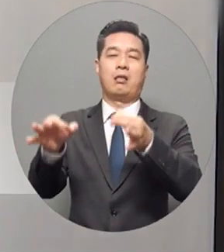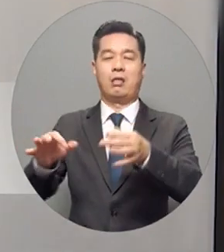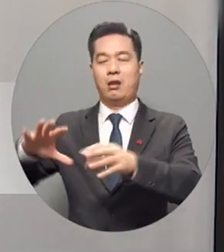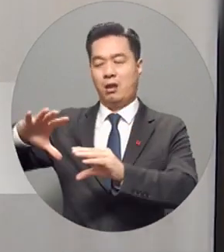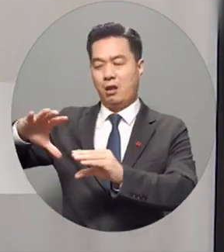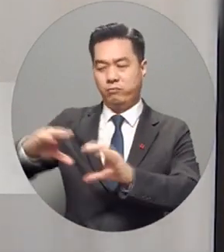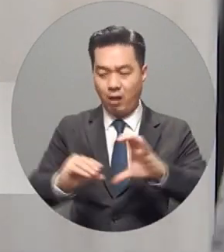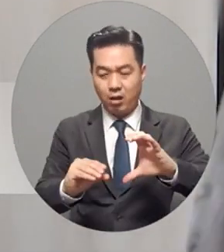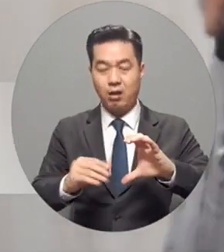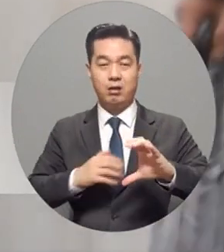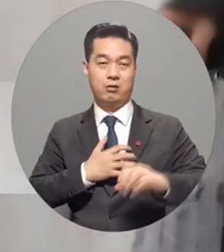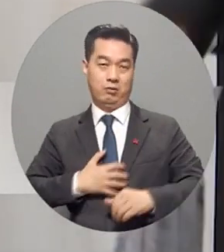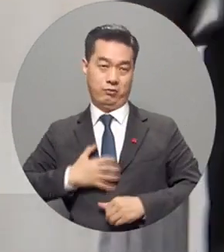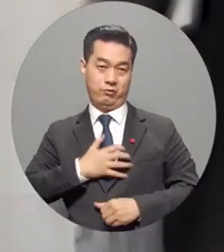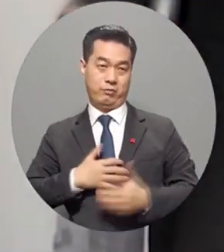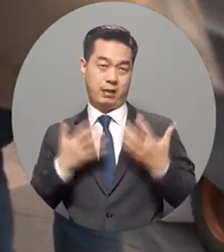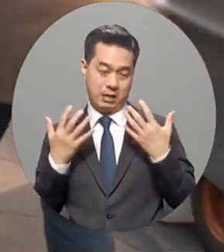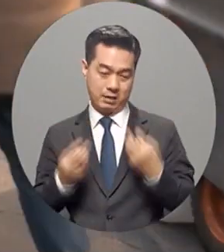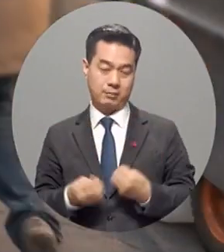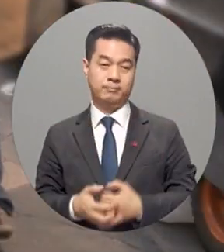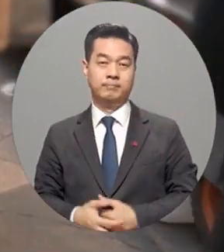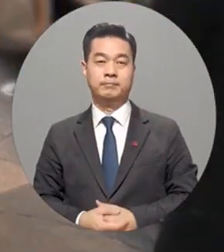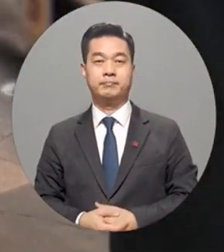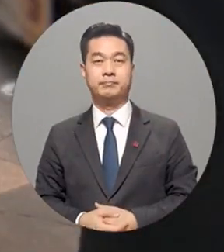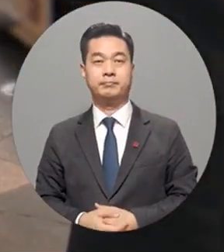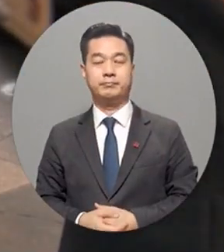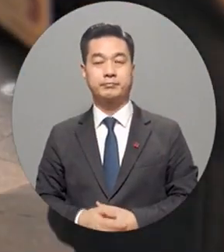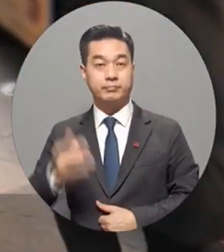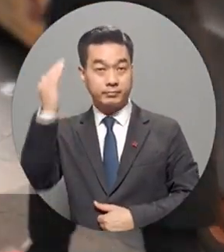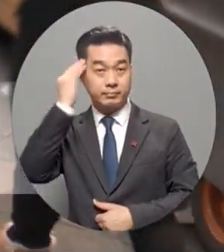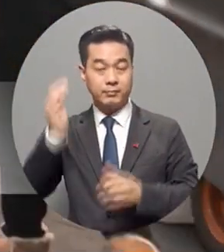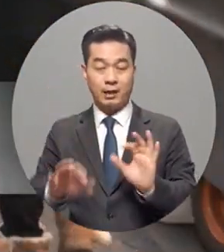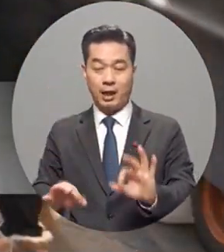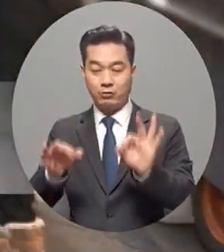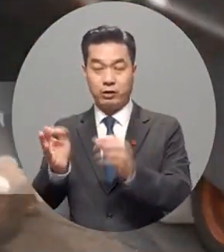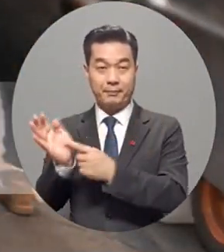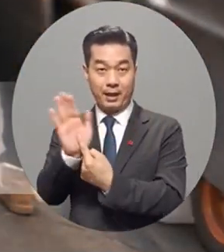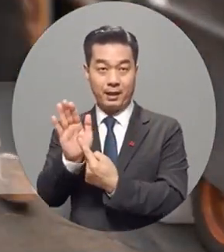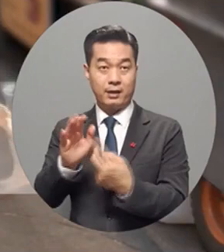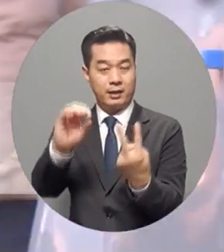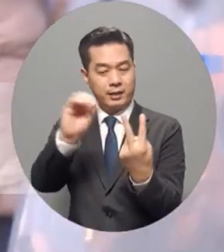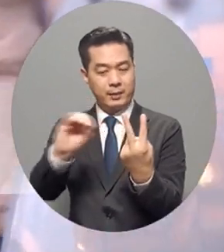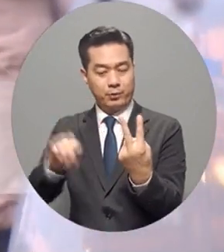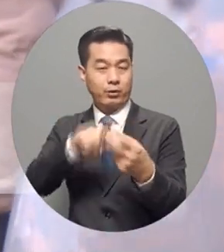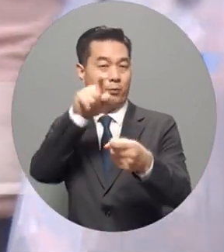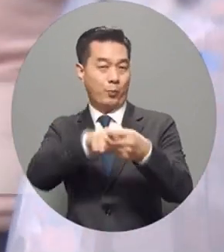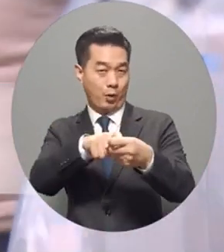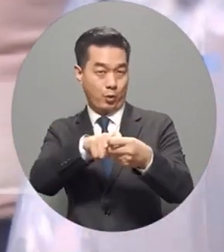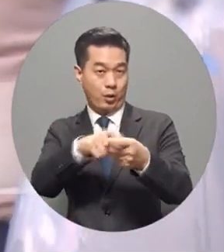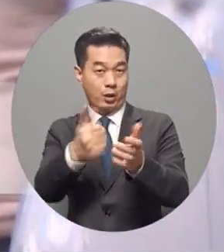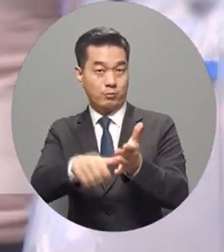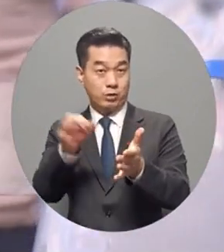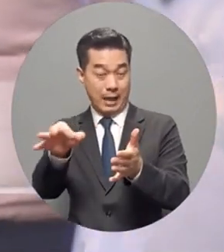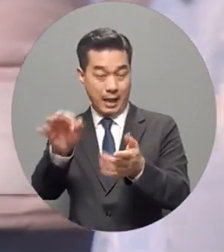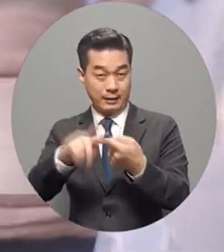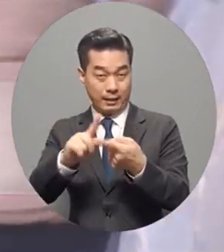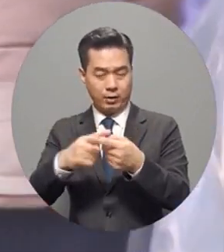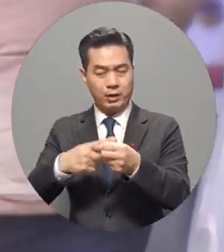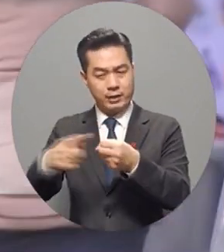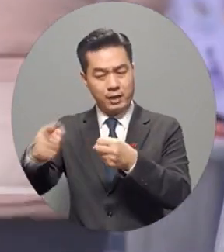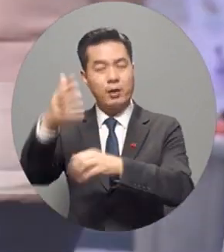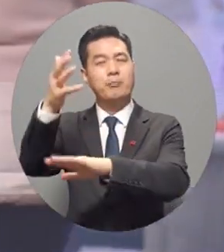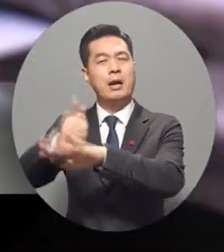수 있다는 걱정이 여전한 겁니다. 한국은행은 2%대 목표 물가는 내년 연말에야